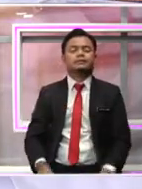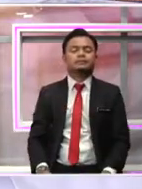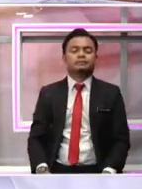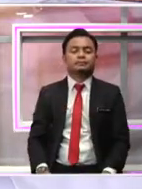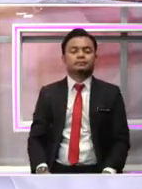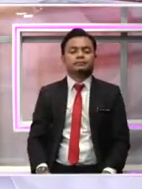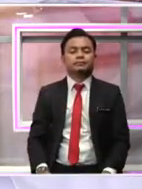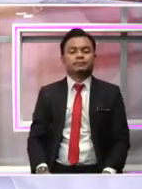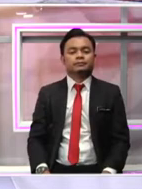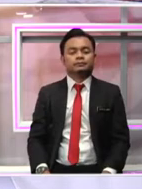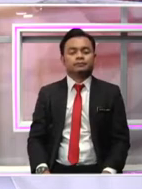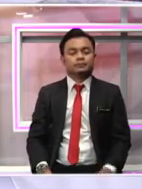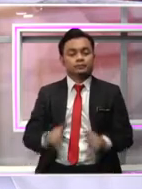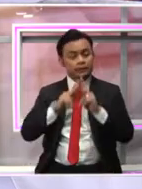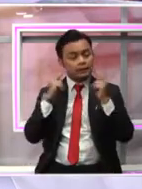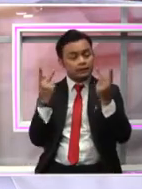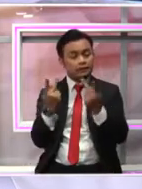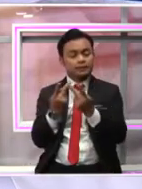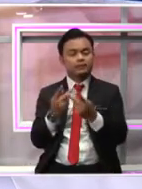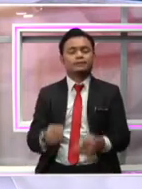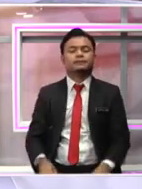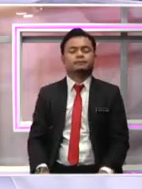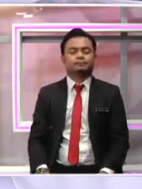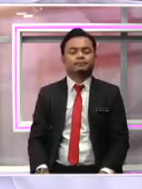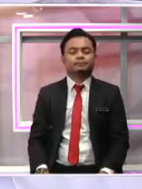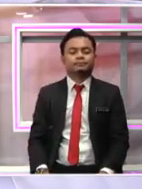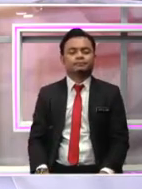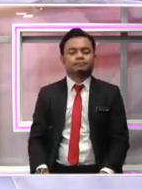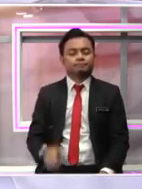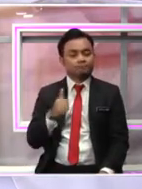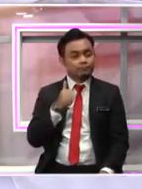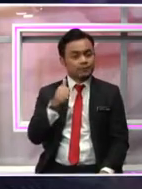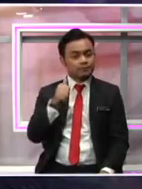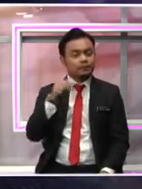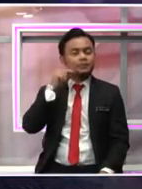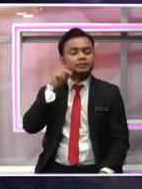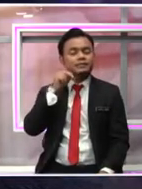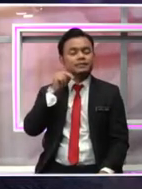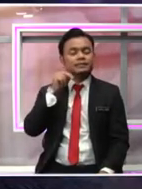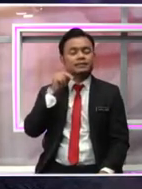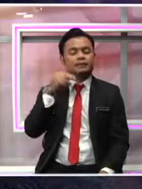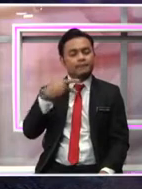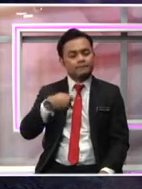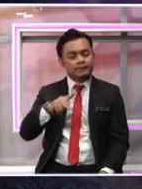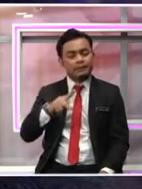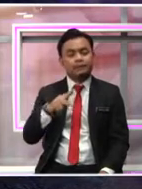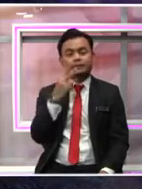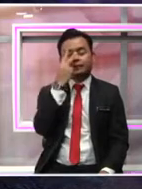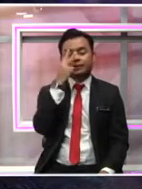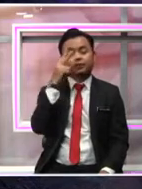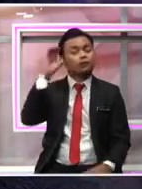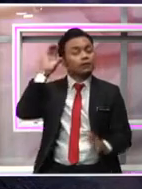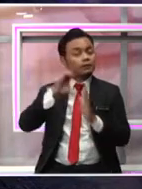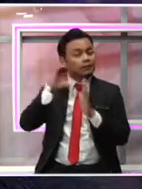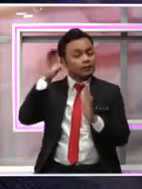nampak gambar-gambar seperti ini Cebong oke bagus Nisa jadi ini Shade pengalaman lah Meh tengok lagi maju kita tengok satu-satu dimulai